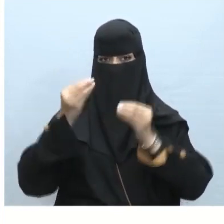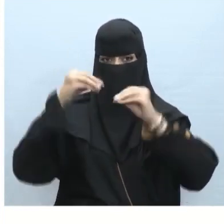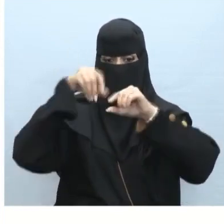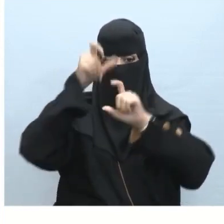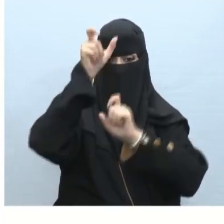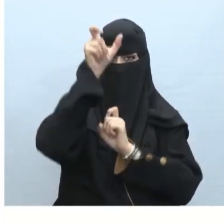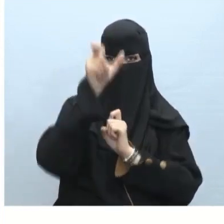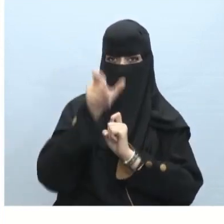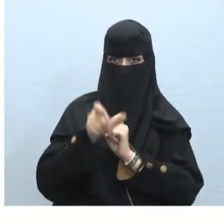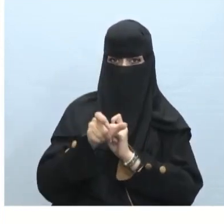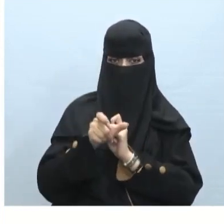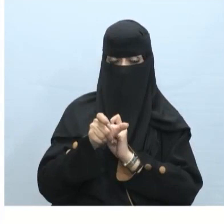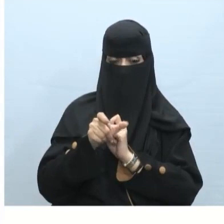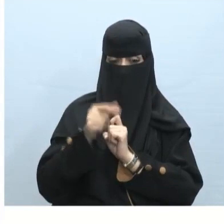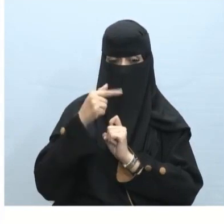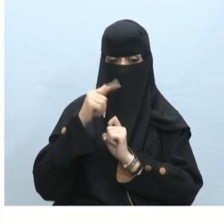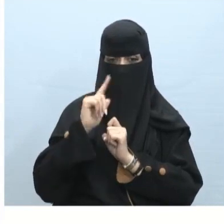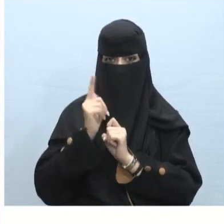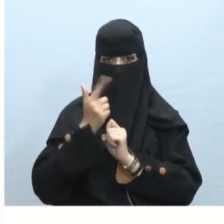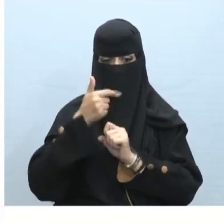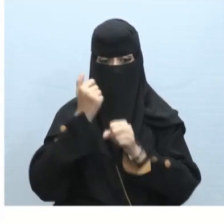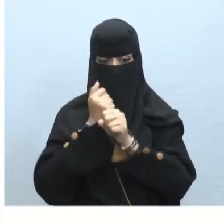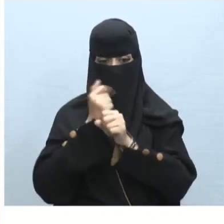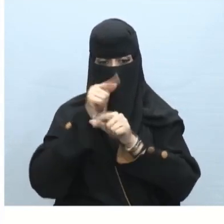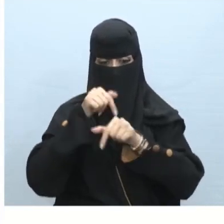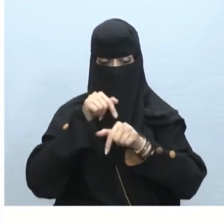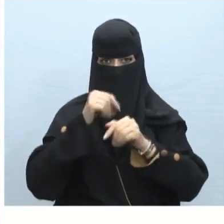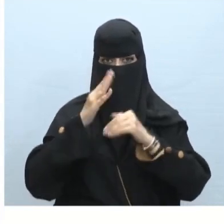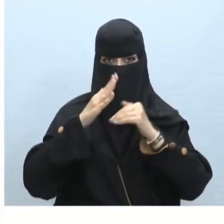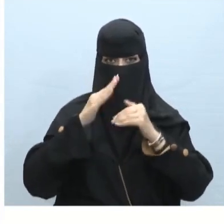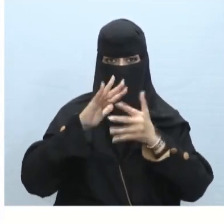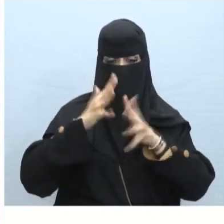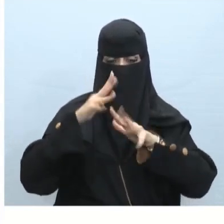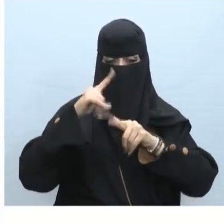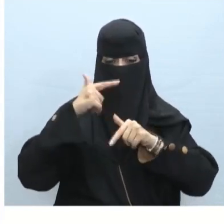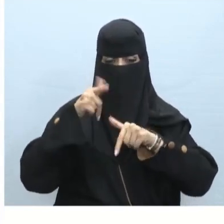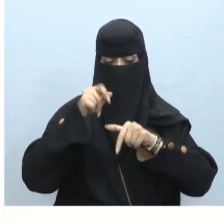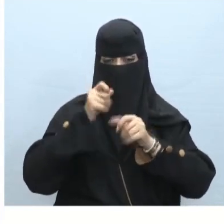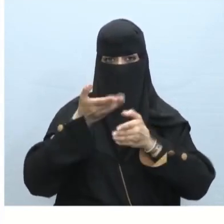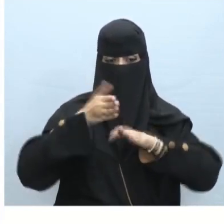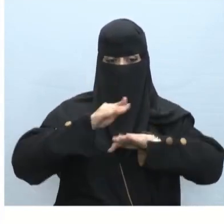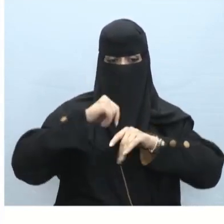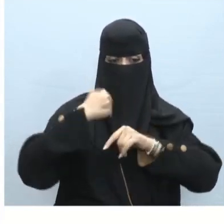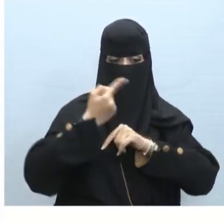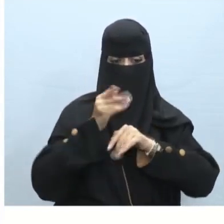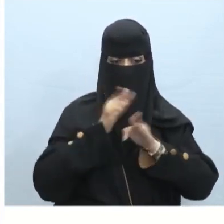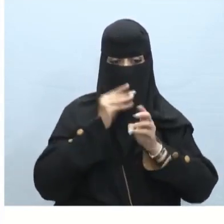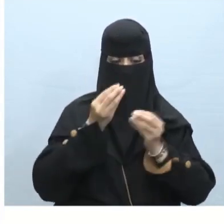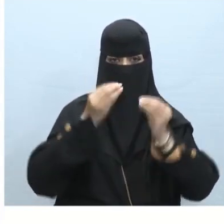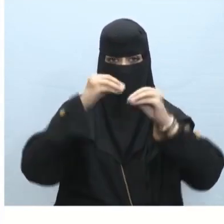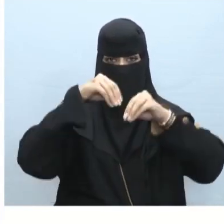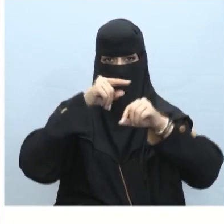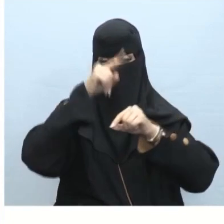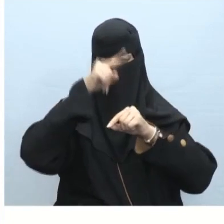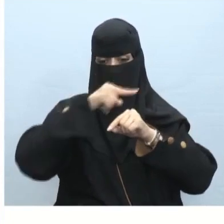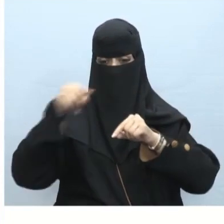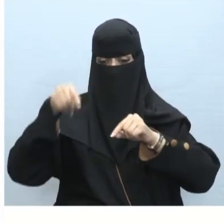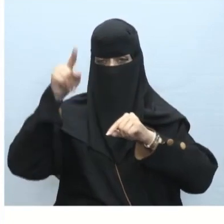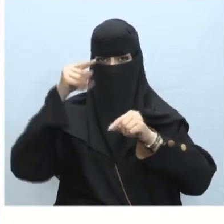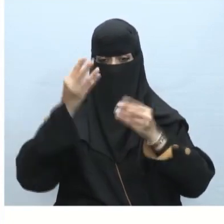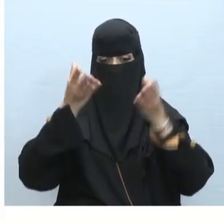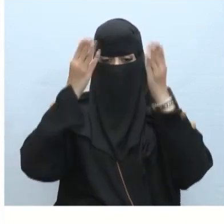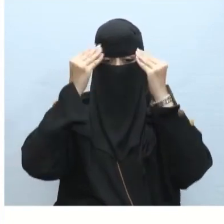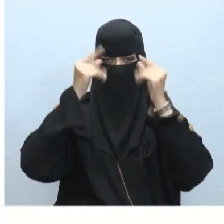وذكرنا ان تعلمنا في الدرس السابق كيفيه ادراج قائمه لعملاء الاعمال المحتملين بعد ذلك